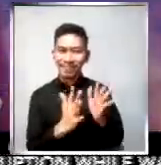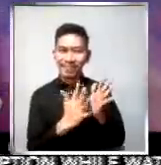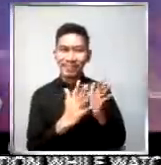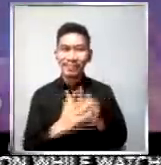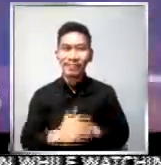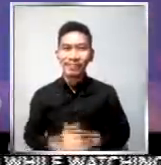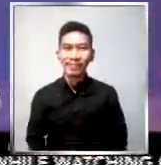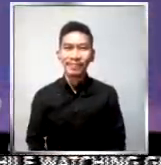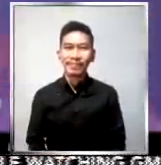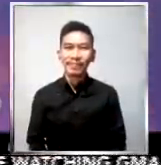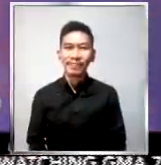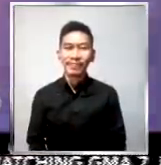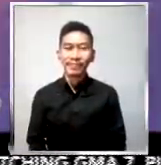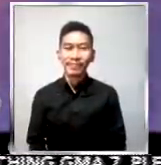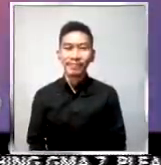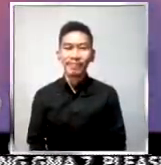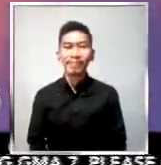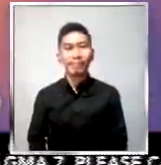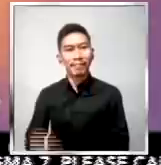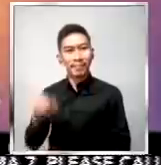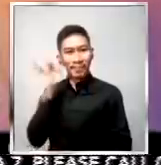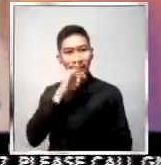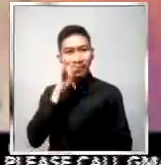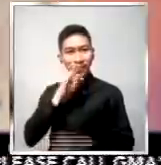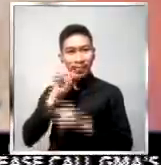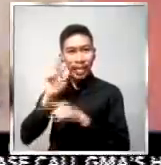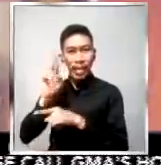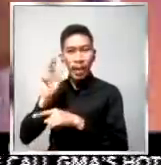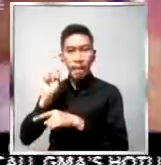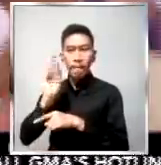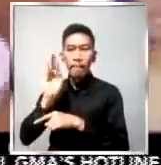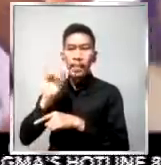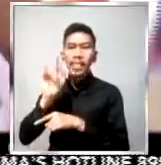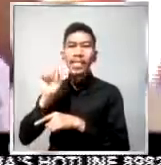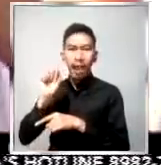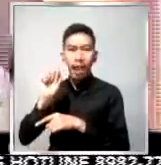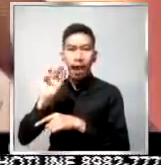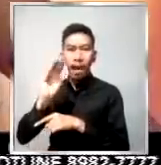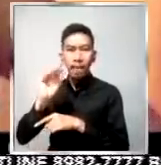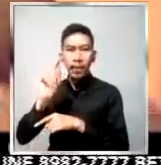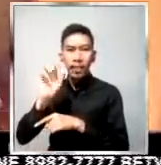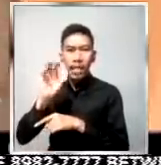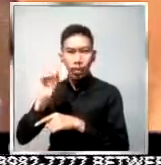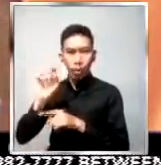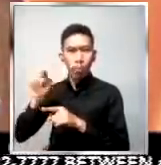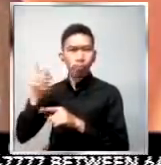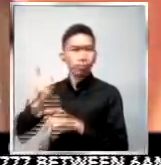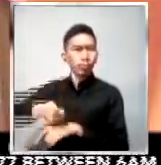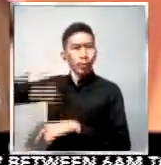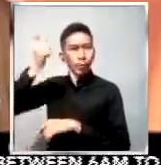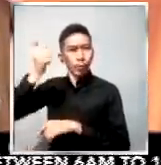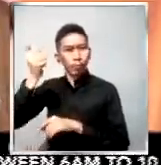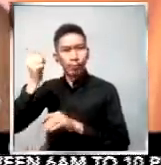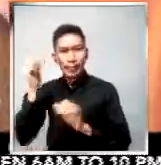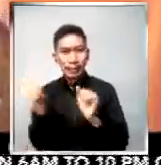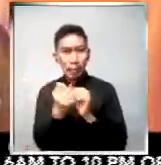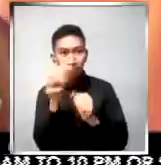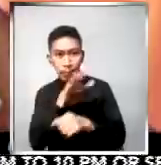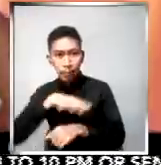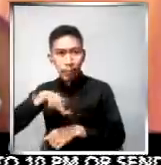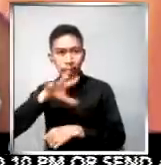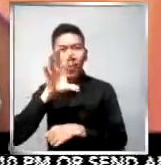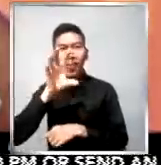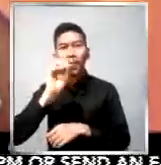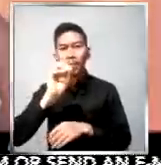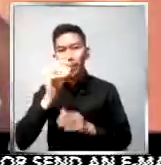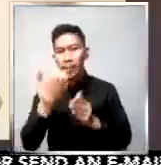Ang Ilongga Beauty'ng si Rabia Mateo ang nangibabaw mula sa halos 50 naggagandahang dilag sa iba't ibang panig ng